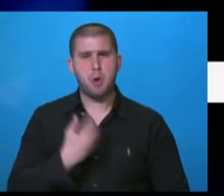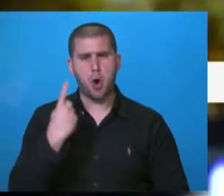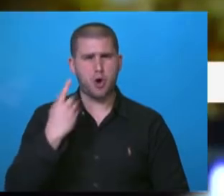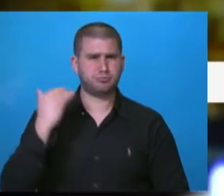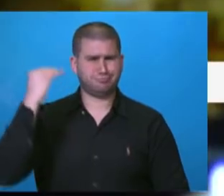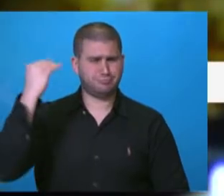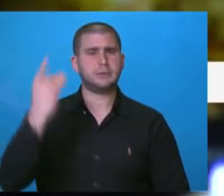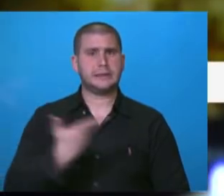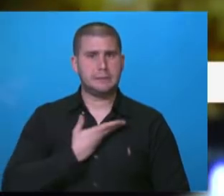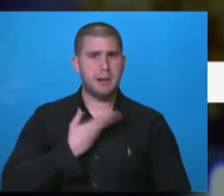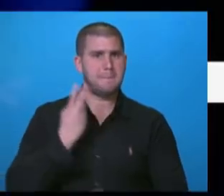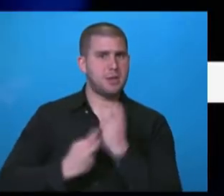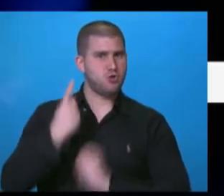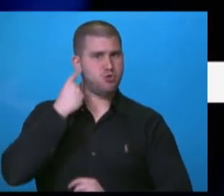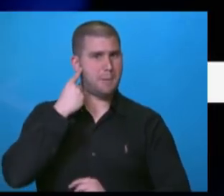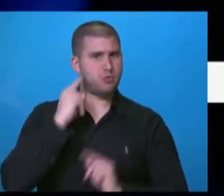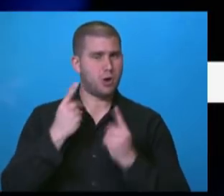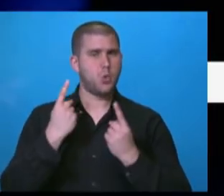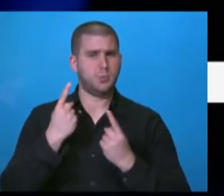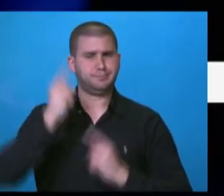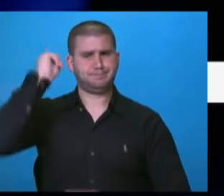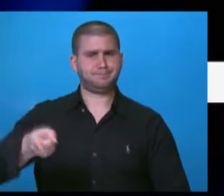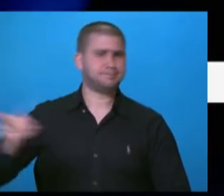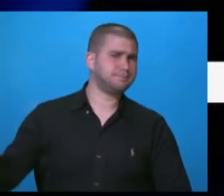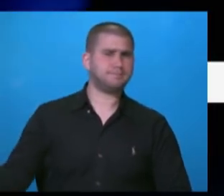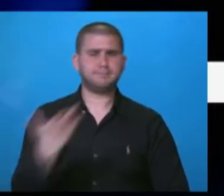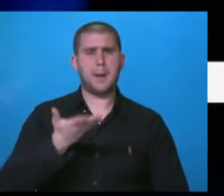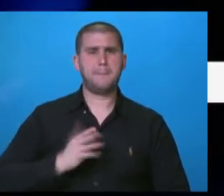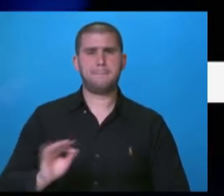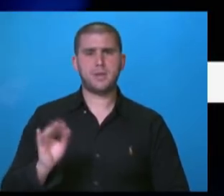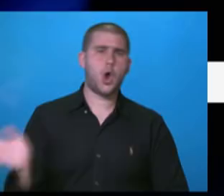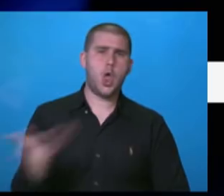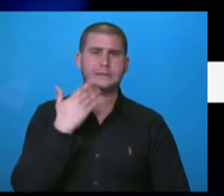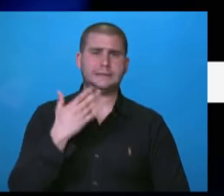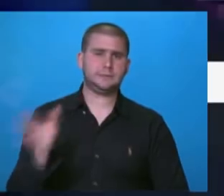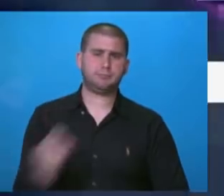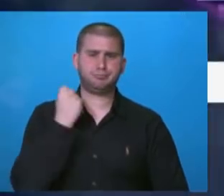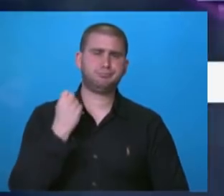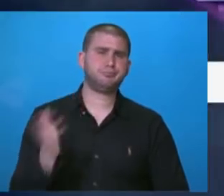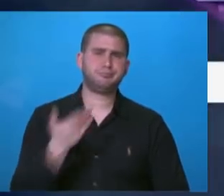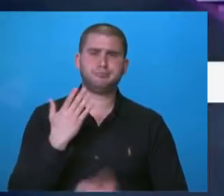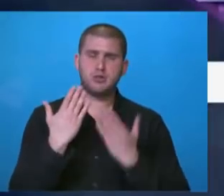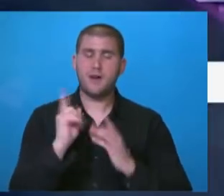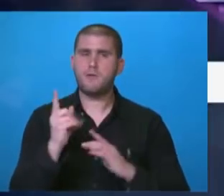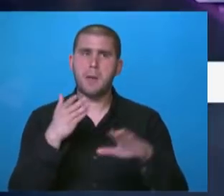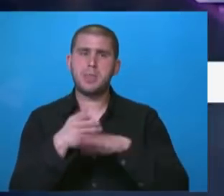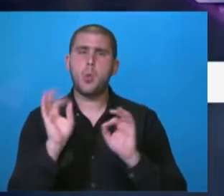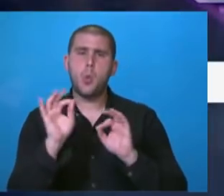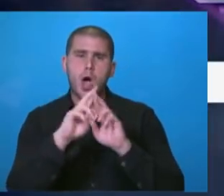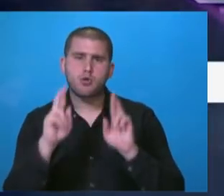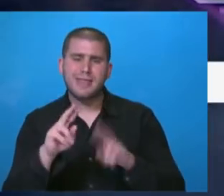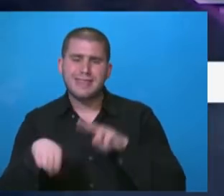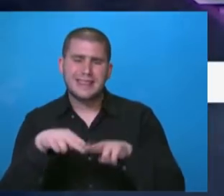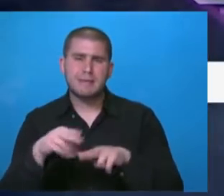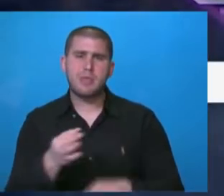המידע על הדבר הזה, מורה להוציא את הבן מהישיבה, אבל לא פונה לרשויות, לא מציע טיפול